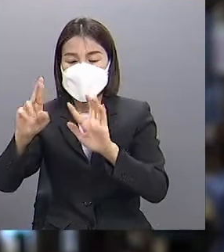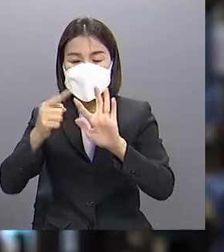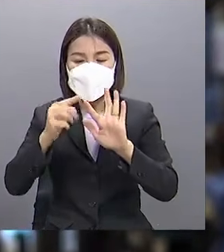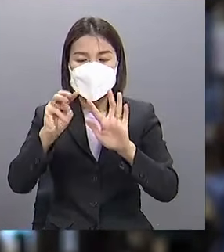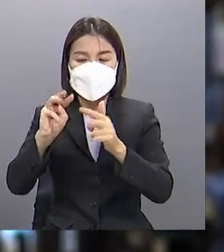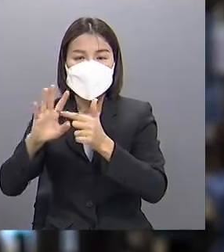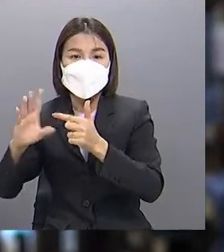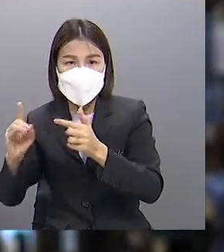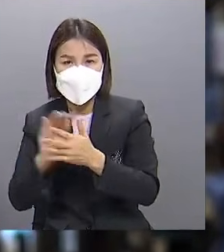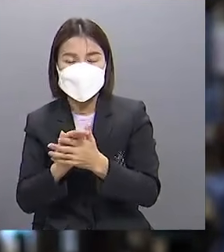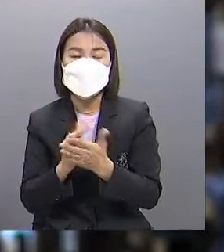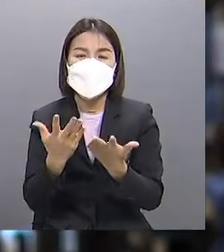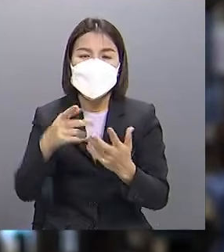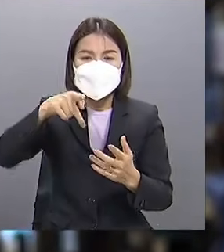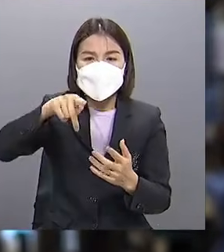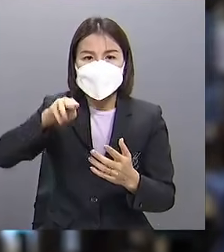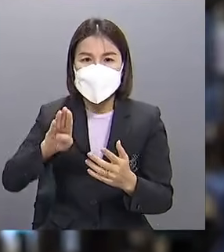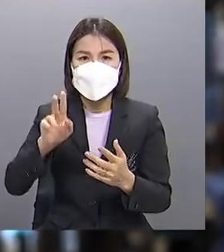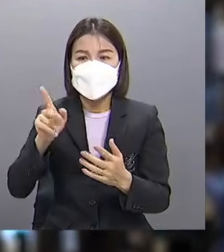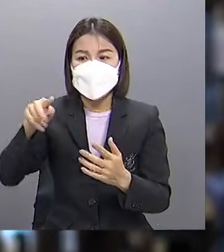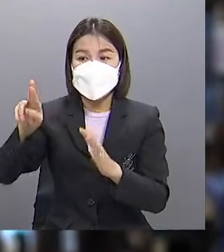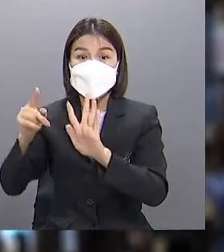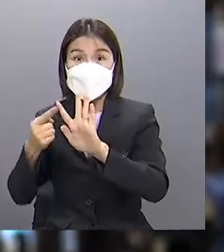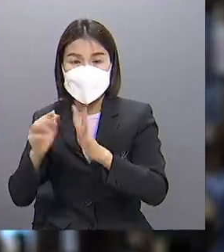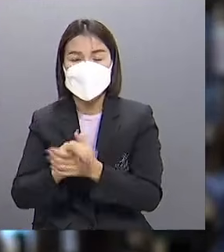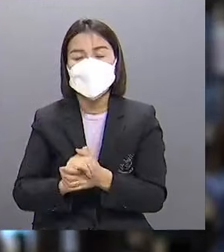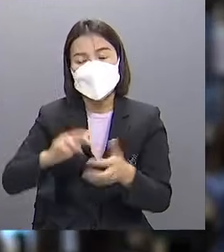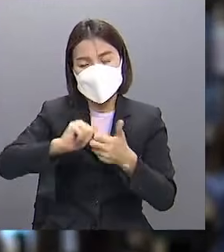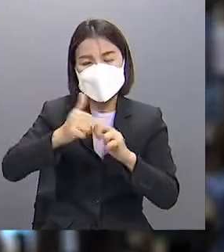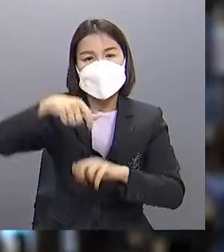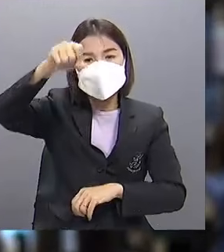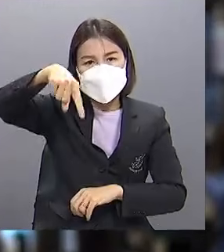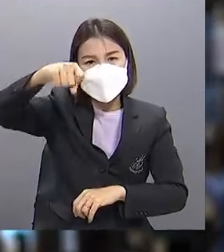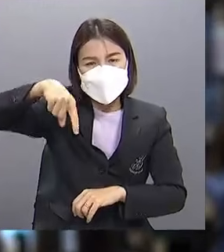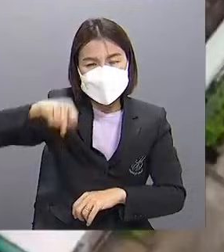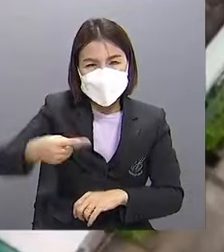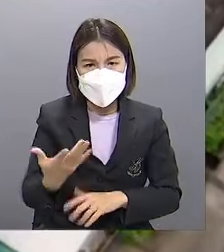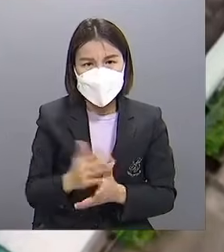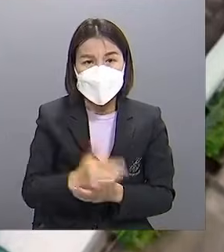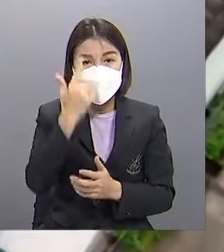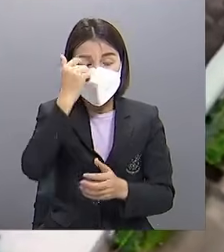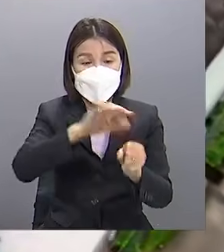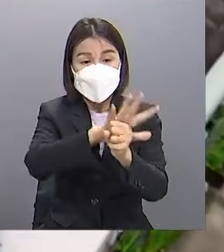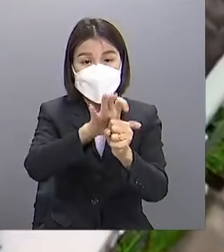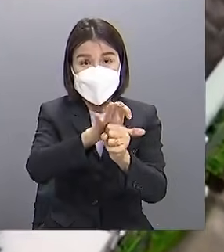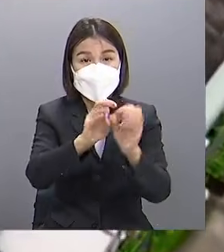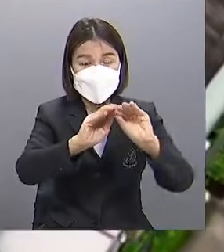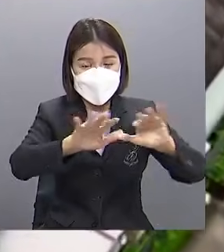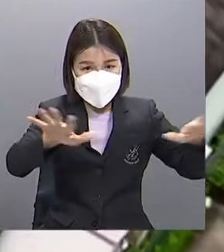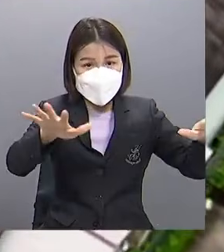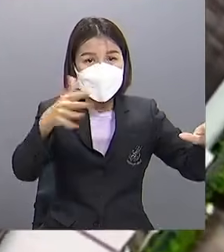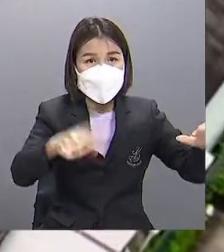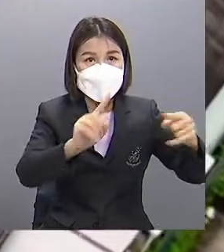ำซ้อนเพราะนอกจากมีการระบาดของโควิด-19 ที่เกิดขึ้นในพื้นที่แล้วด้วยเนี่ยนะครับก็ยังเป็นพื้นที่